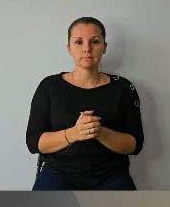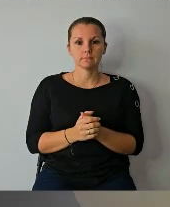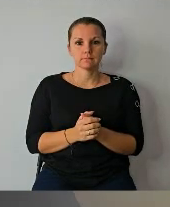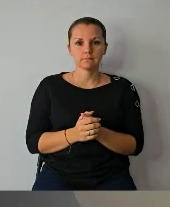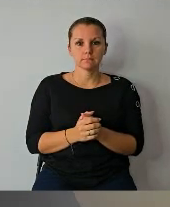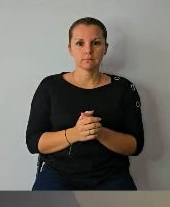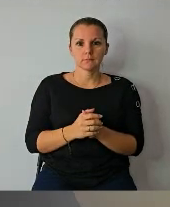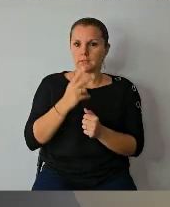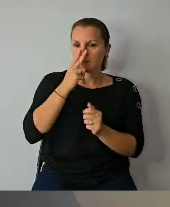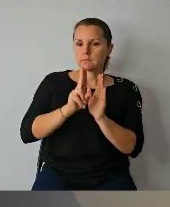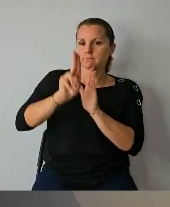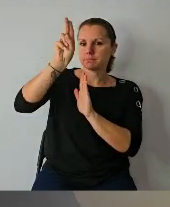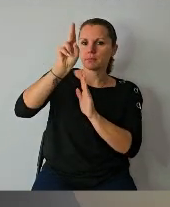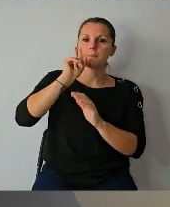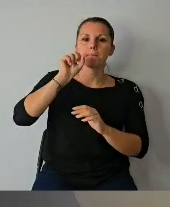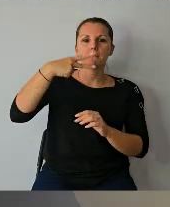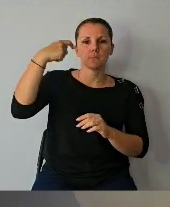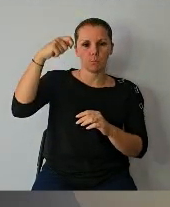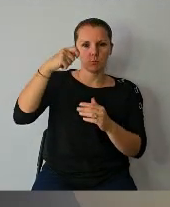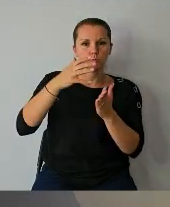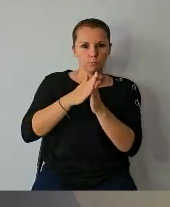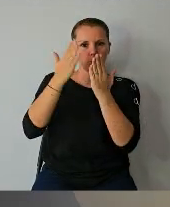Bardzo proszę, zgłasza się Pan Burmistrz.